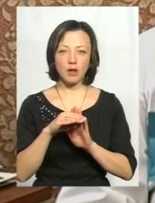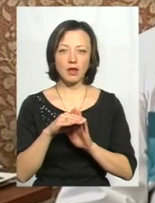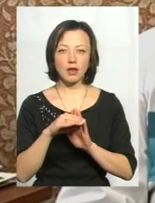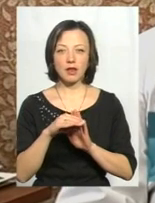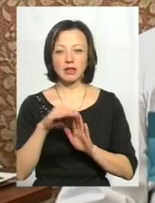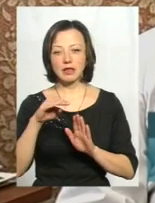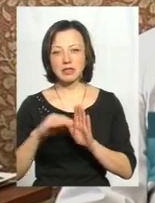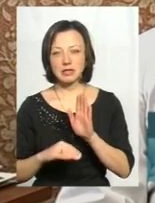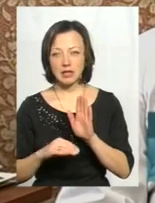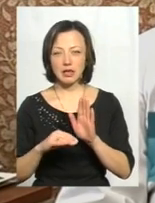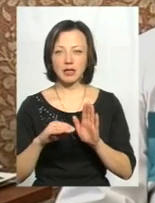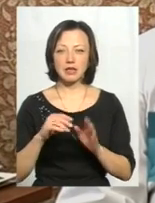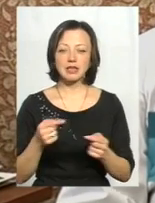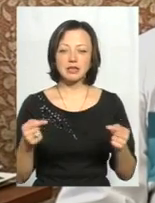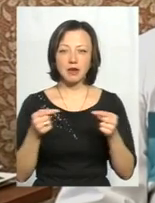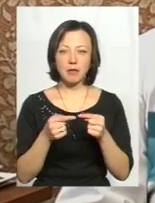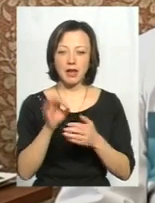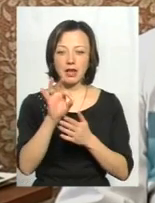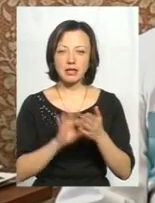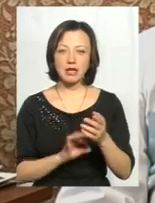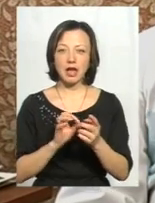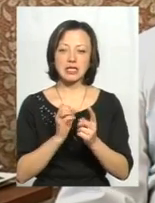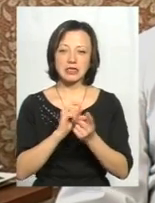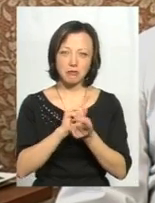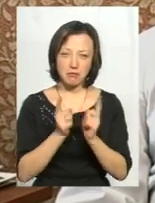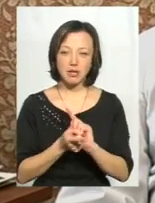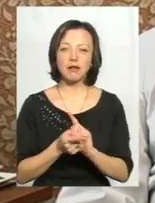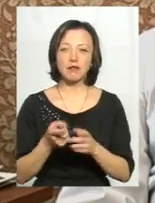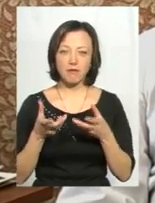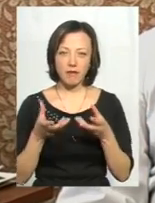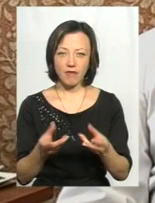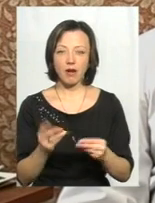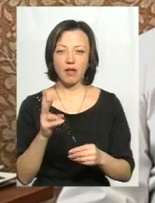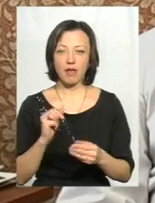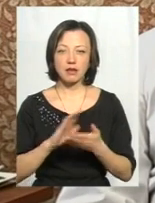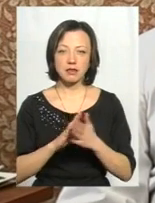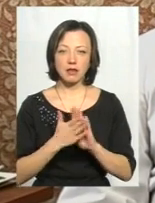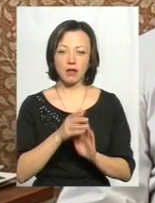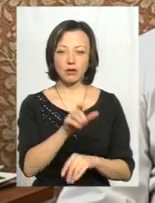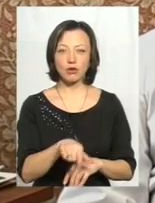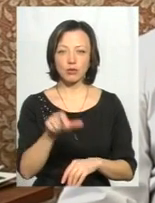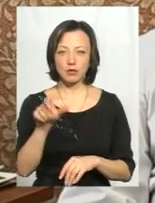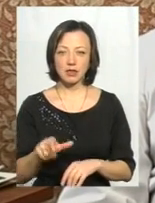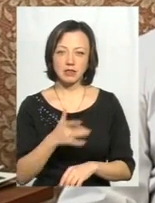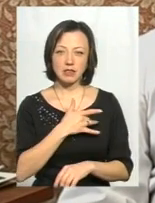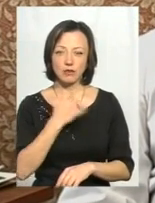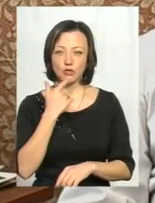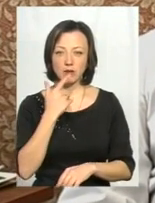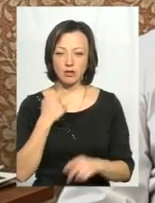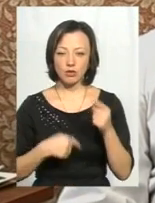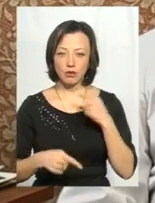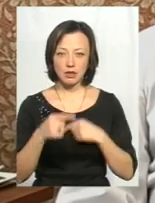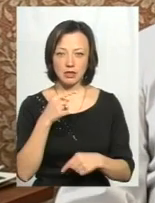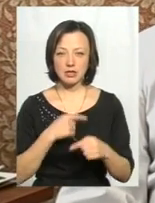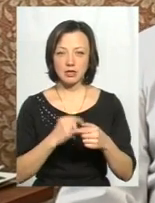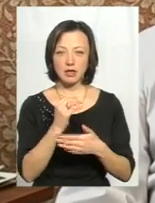чи низький тиск, а скільки саме різка зміна, позначається на стані людей, на регуляції серцево-судинної